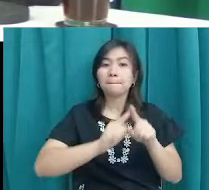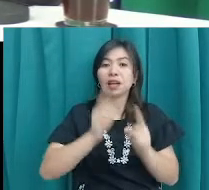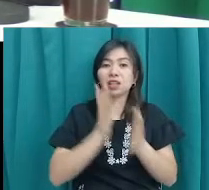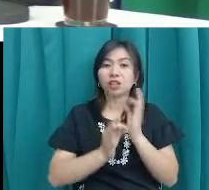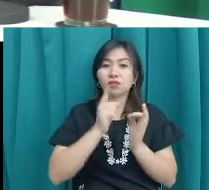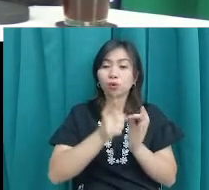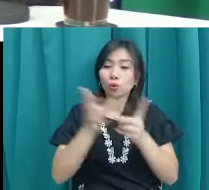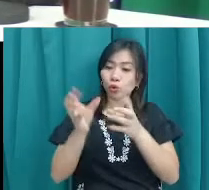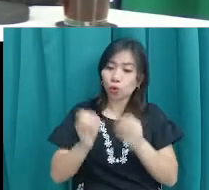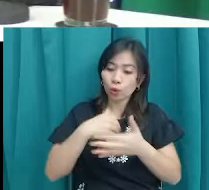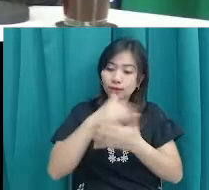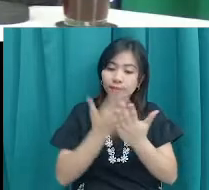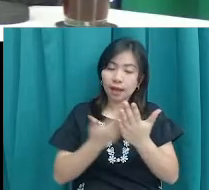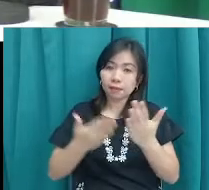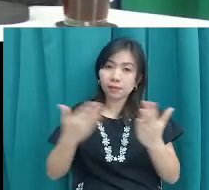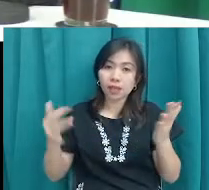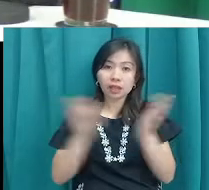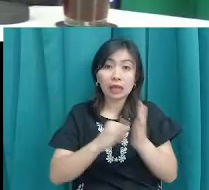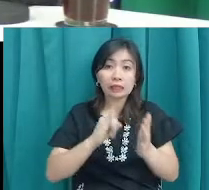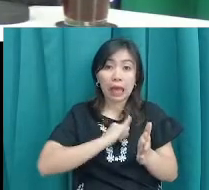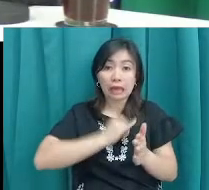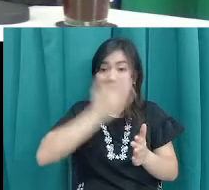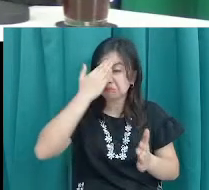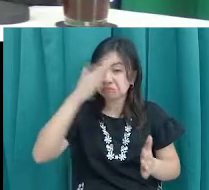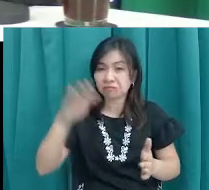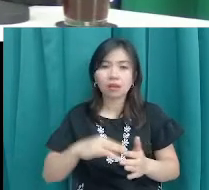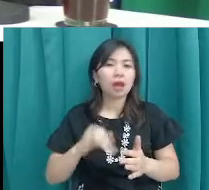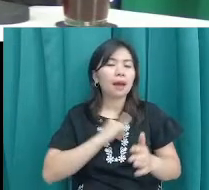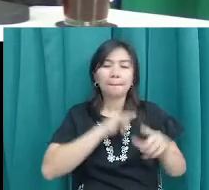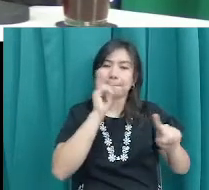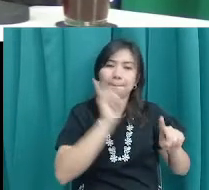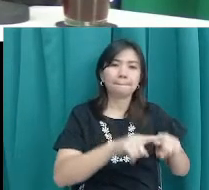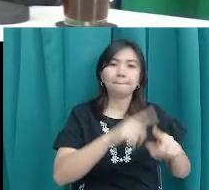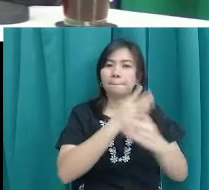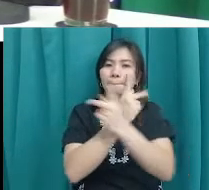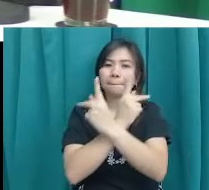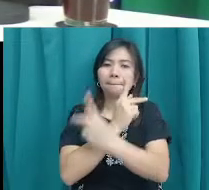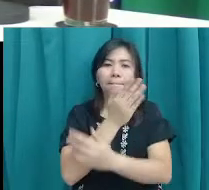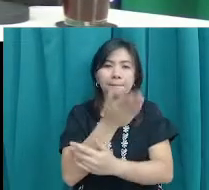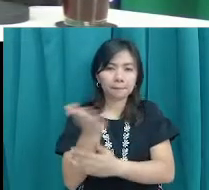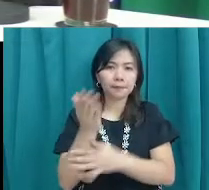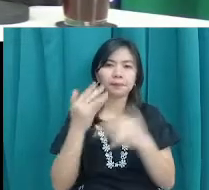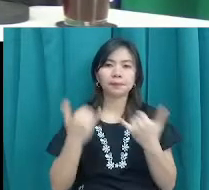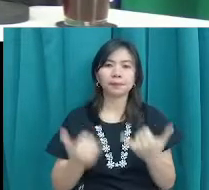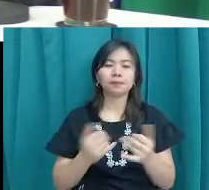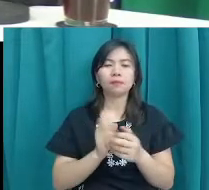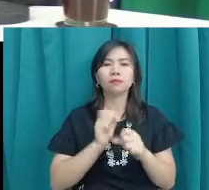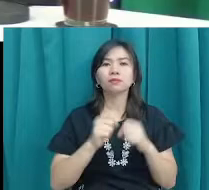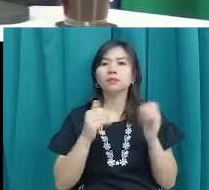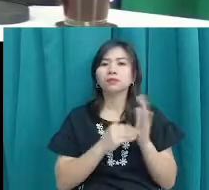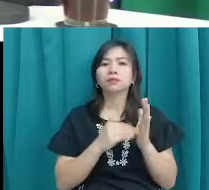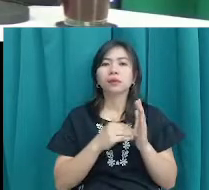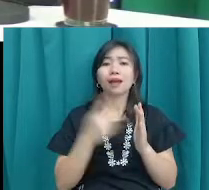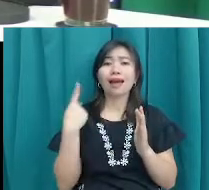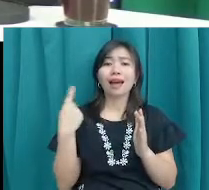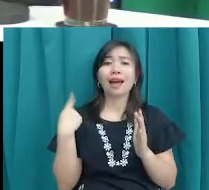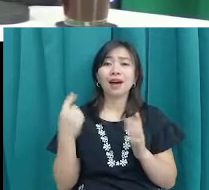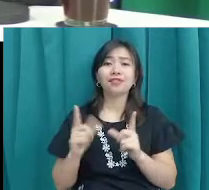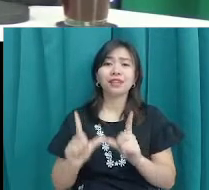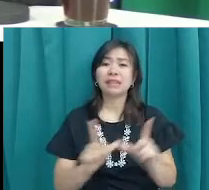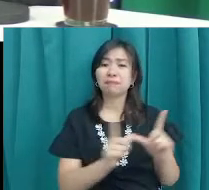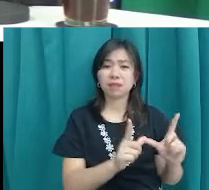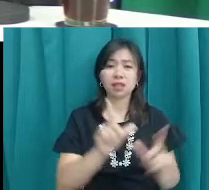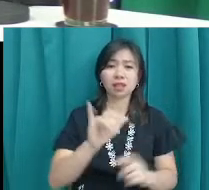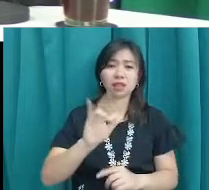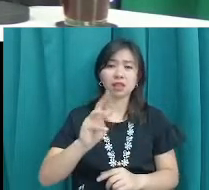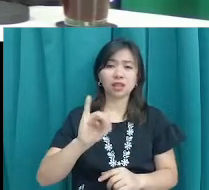alam, sinasabi rin ni Pastor ito, hindi ko kayo dyan kayang protektahan. Yeah. You see that? Yeah. So, ibig sabihin, limitado kasi tayo bilang isang